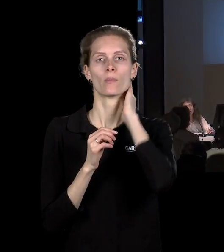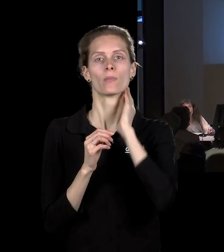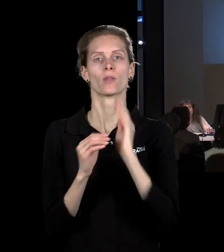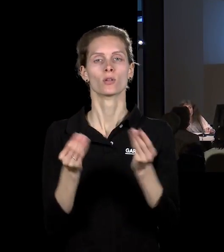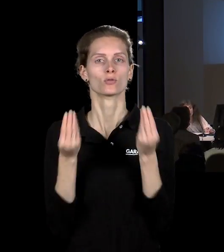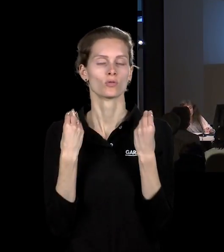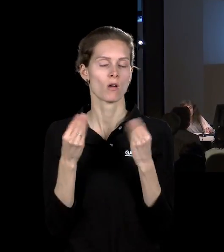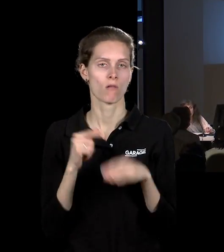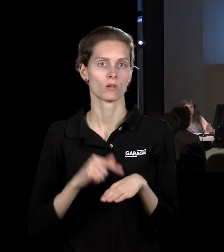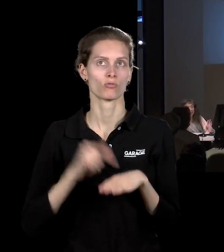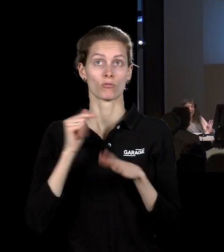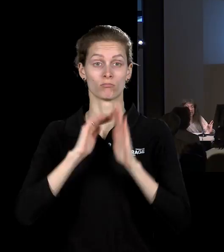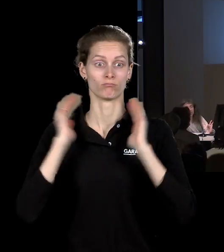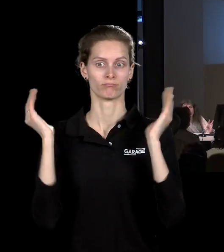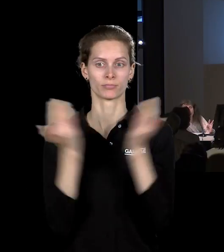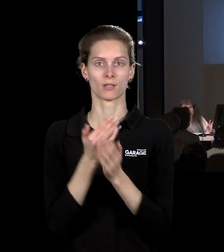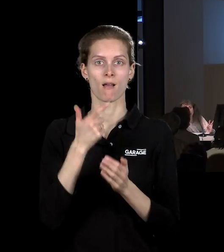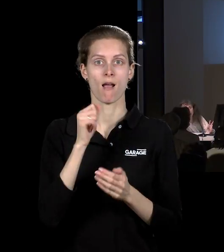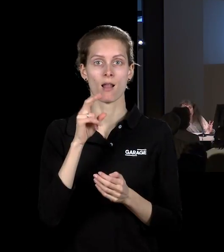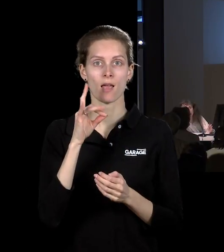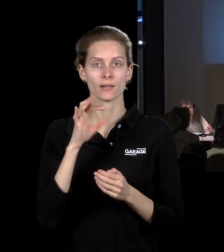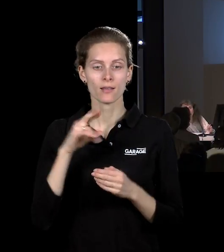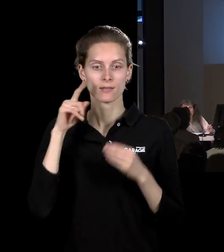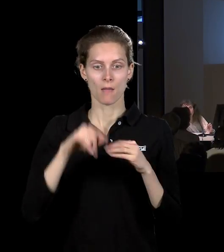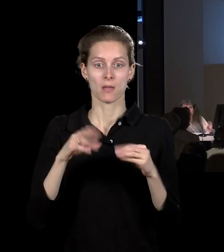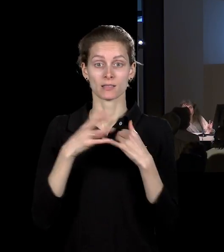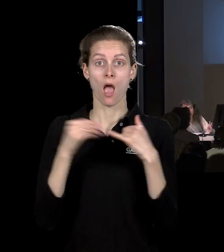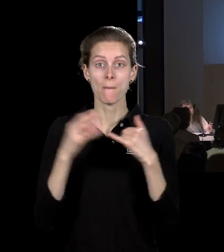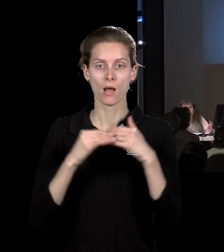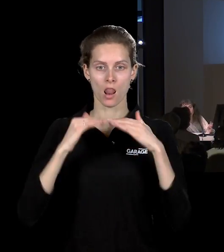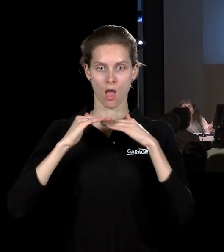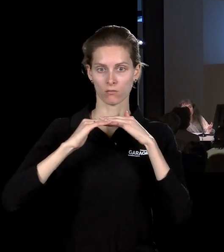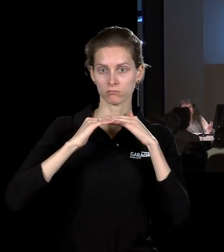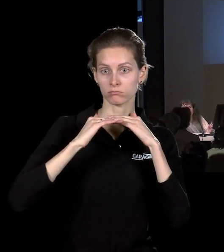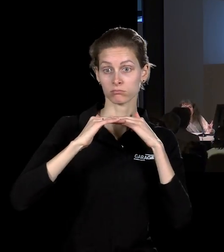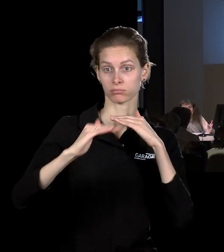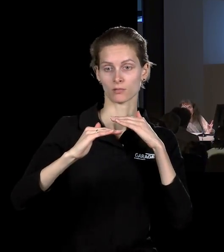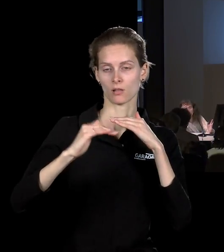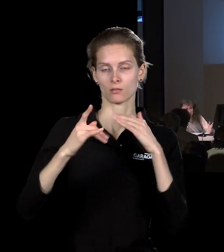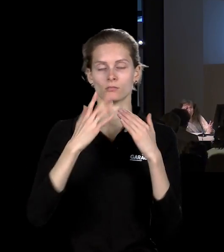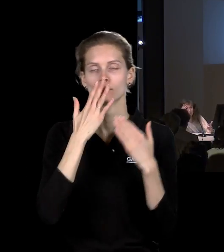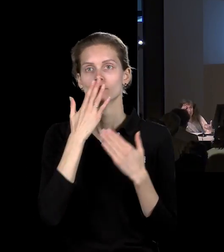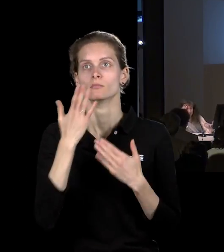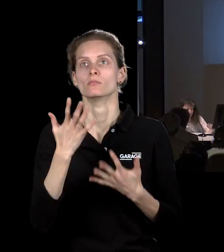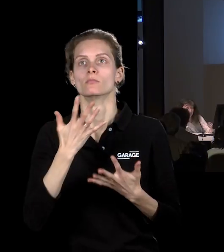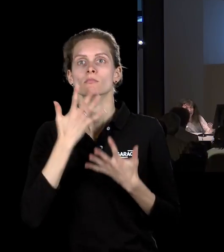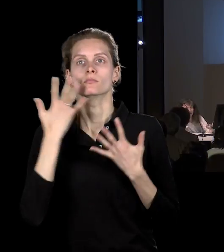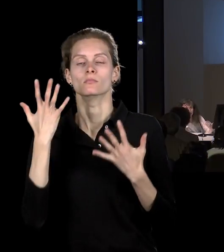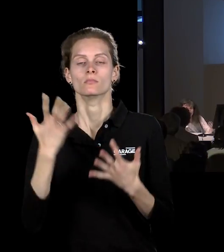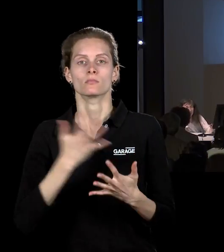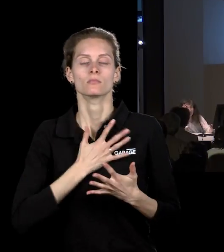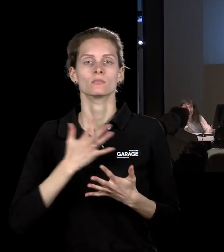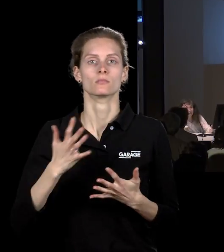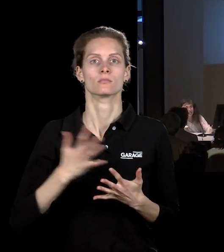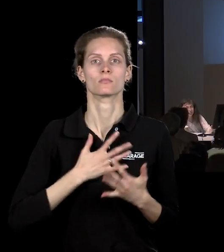землей. По этой земле нельзя ходить, это абсолютно свежайшая, душистая, пахнущая,